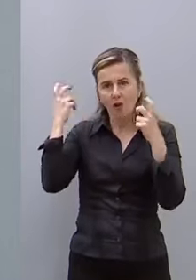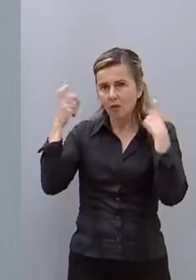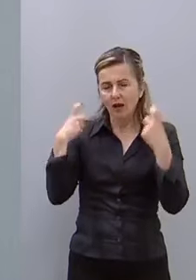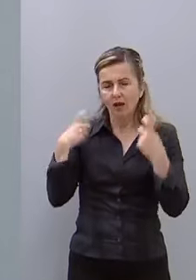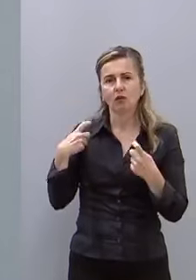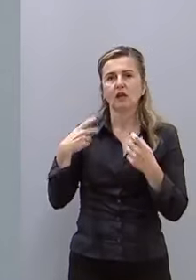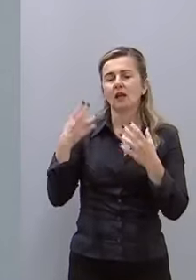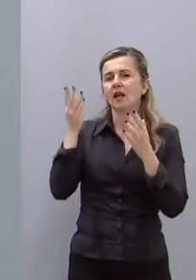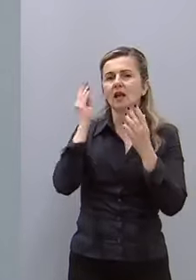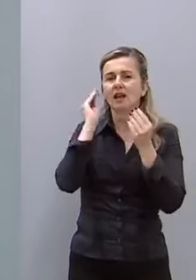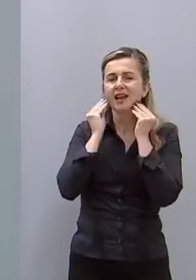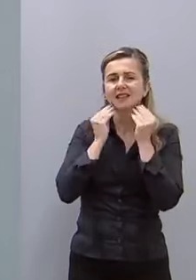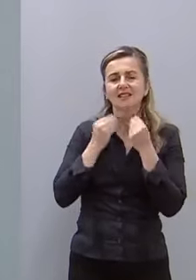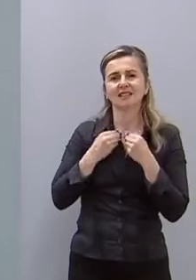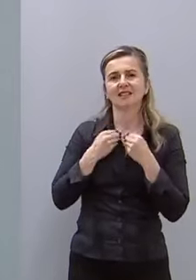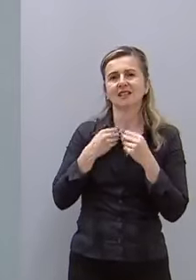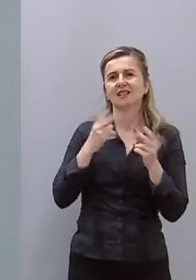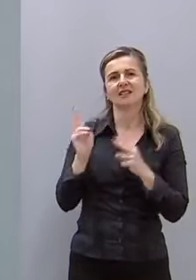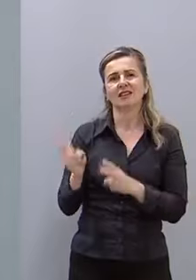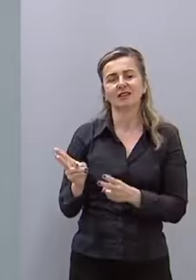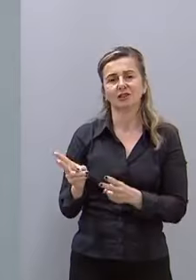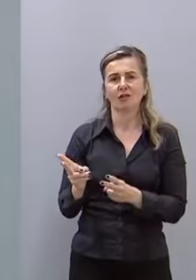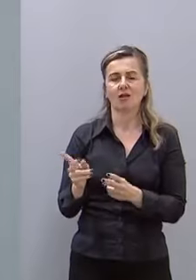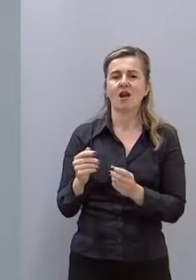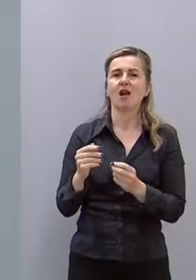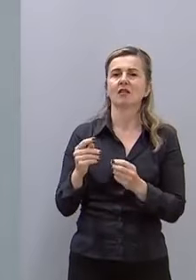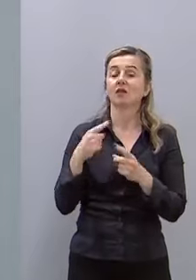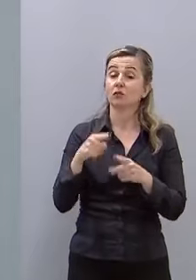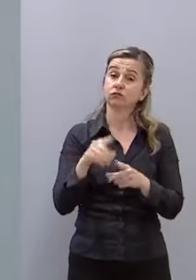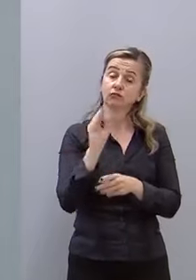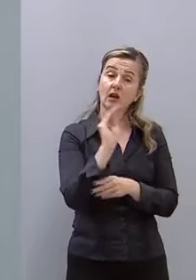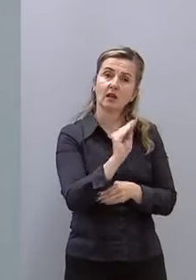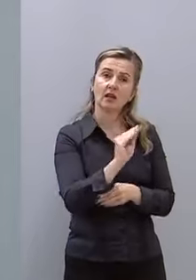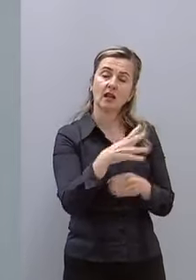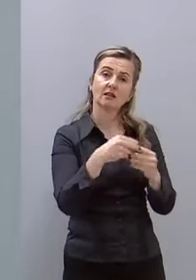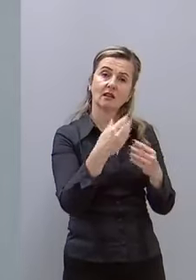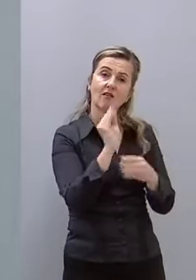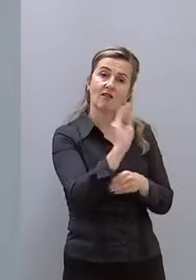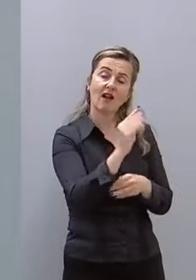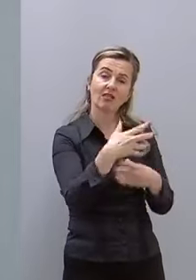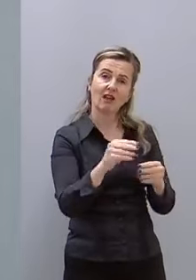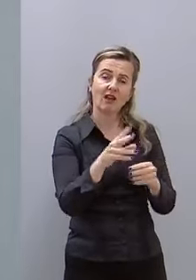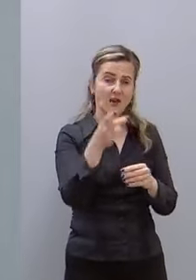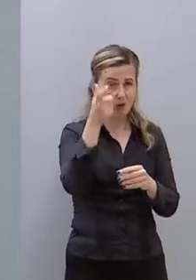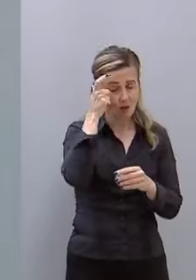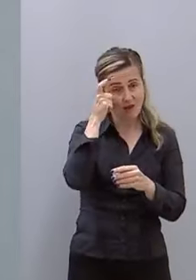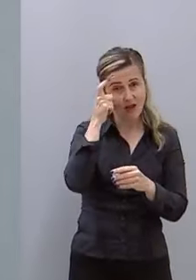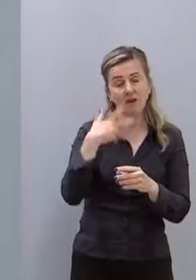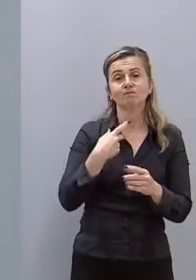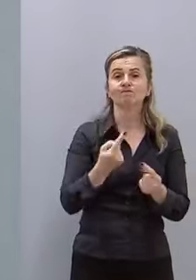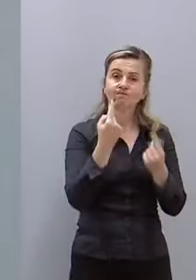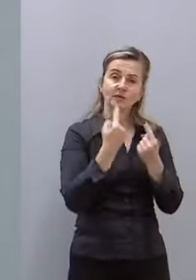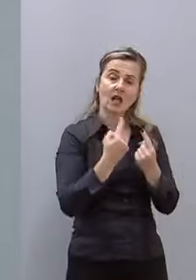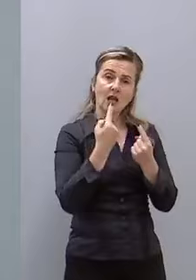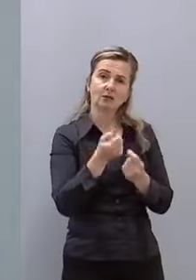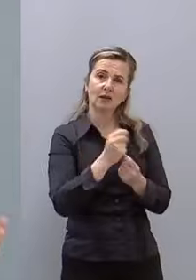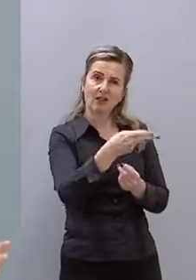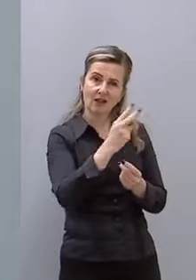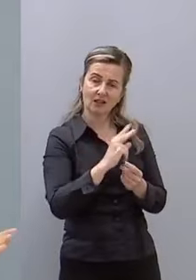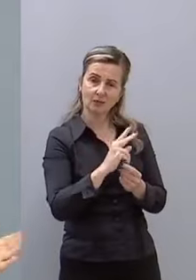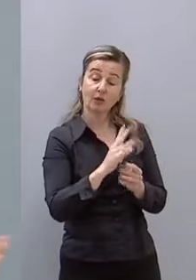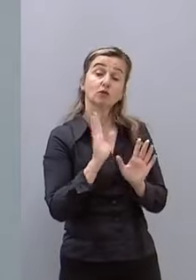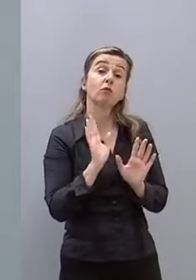ristoranti e quant'altro questa richiesta è stata posta al governo al momento non abbiamo avuto risposte può